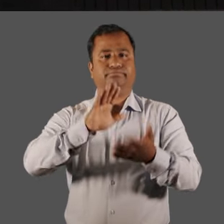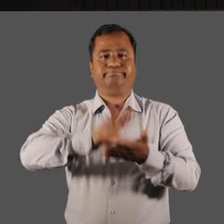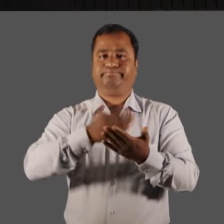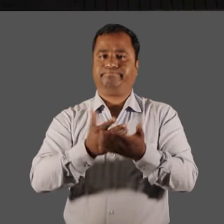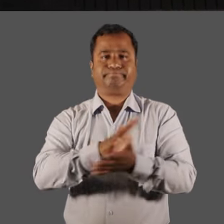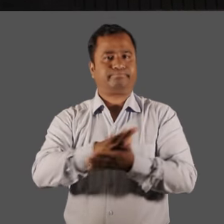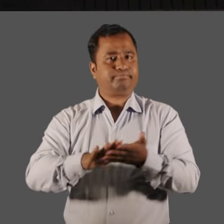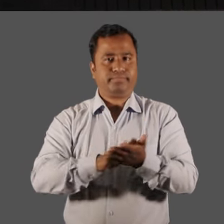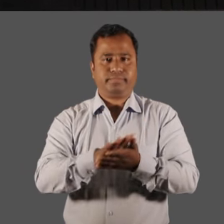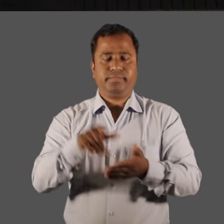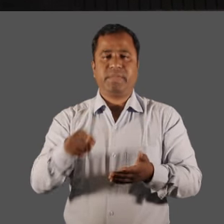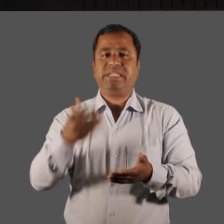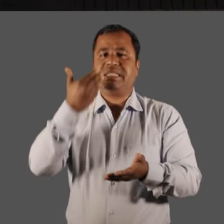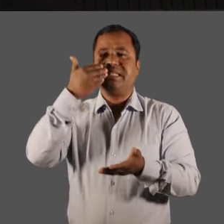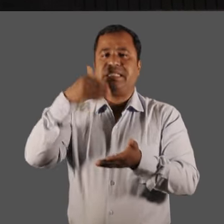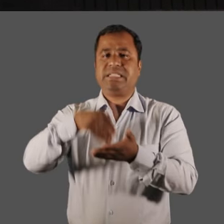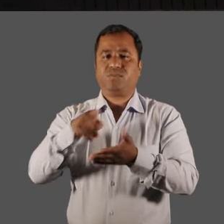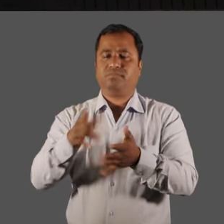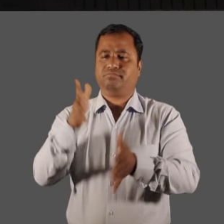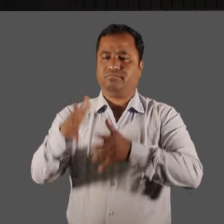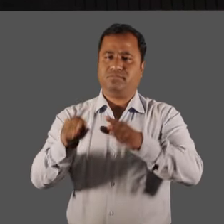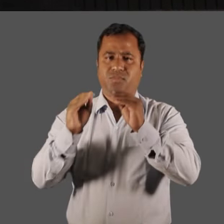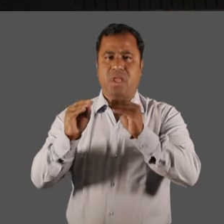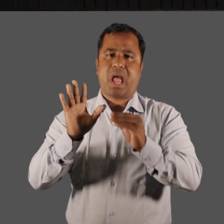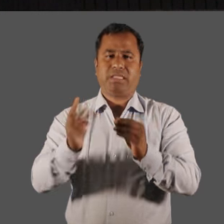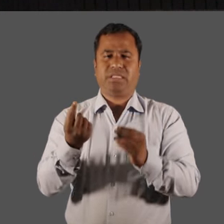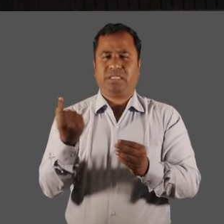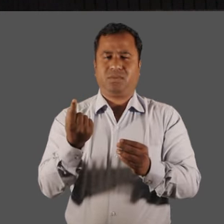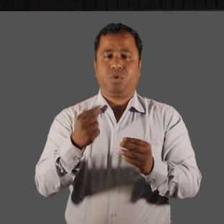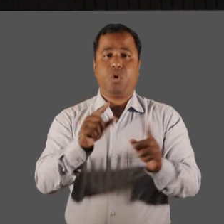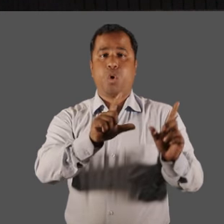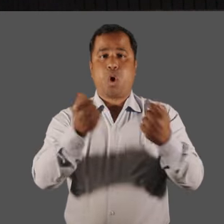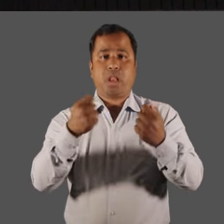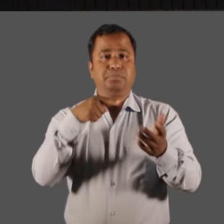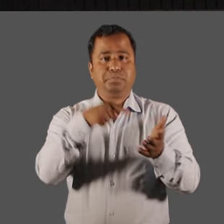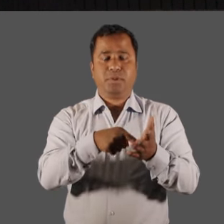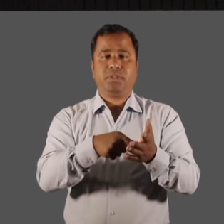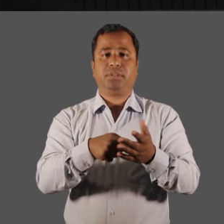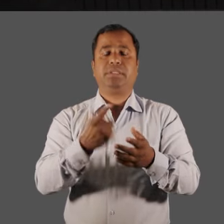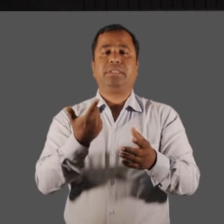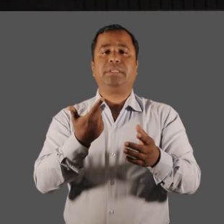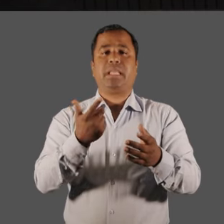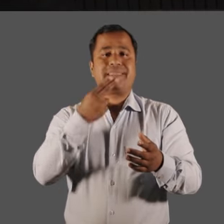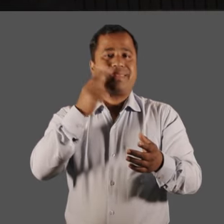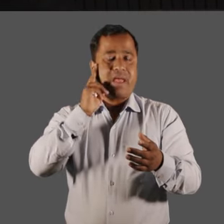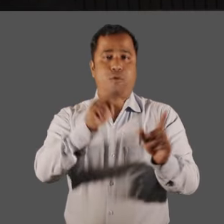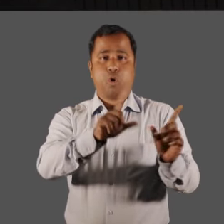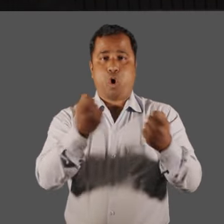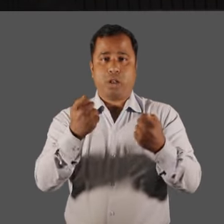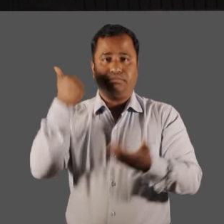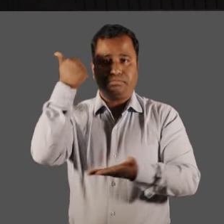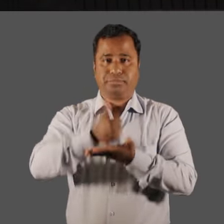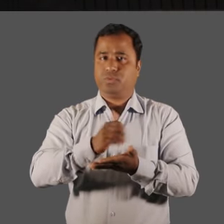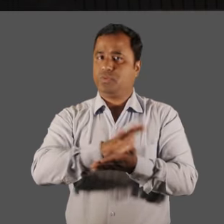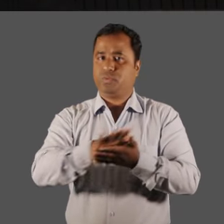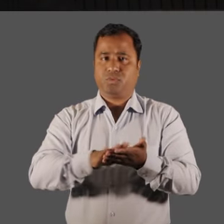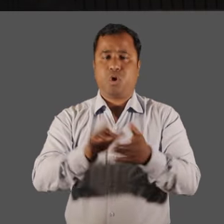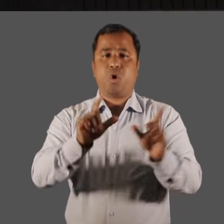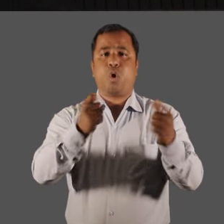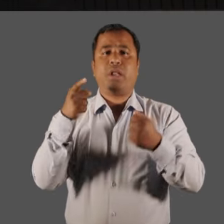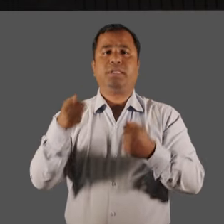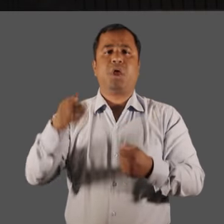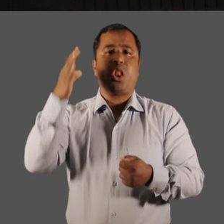হয়তো বা টুকটাক ইশারা ভাষায় পড়ানো হচ্ছে। কলেজে গিয়ে একদমই কোনো স্পেশাল কলেজও নেই, বা এখন যে কলেজে তারা পড়ছে সেই